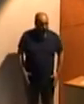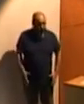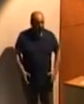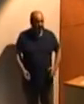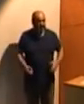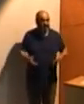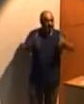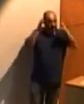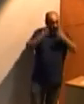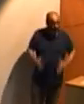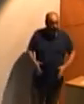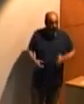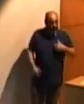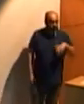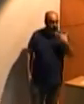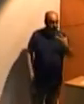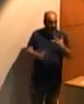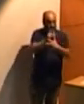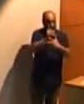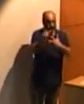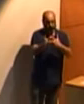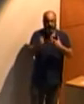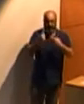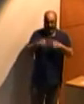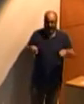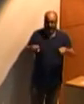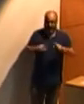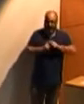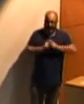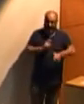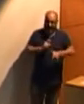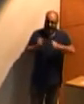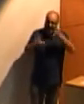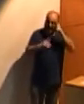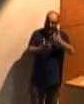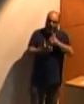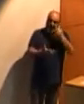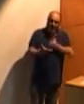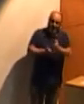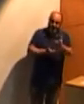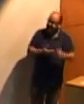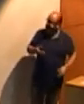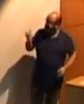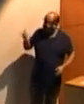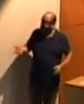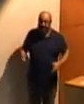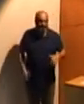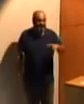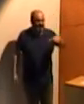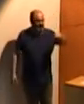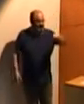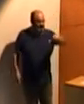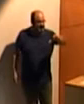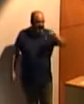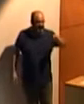le corps et bien il ya trois mots pour le dire vous allez voir que ça des impacts sur la question du transhumanisme premièrement le sax